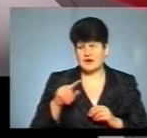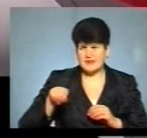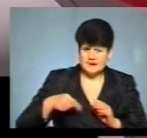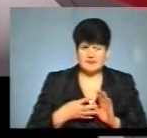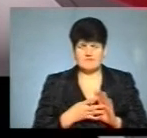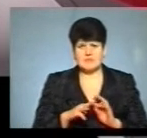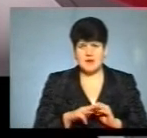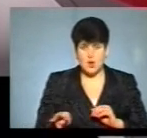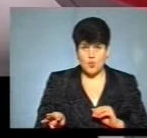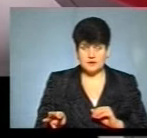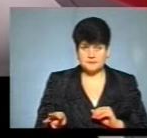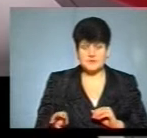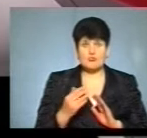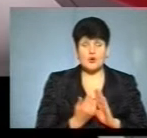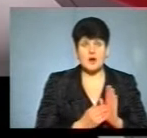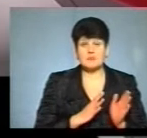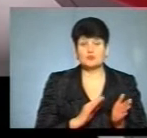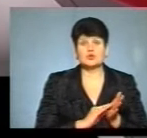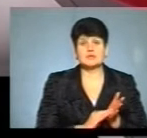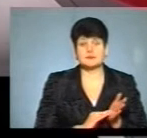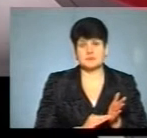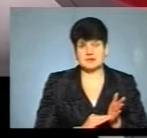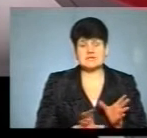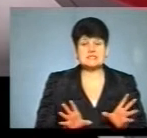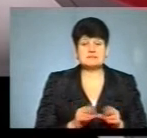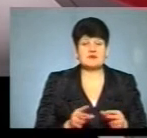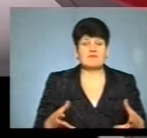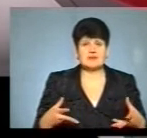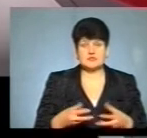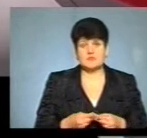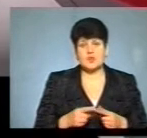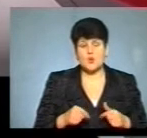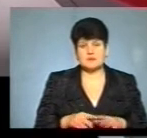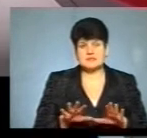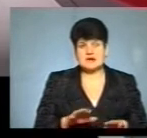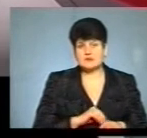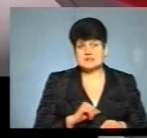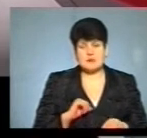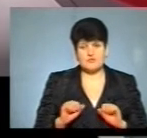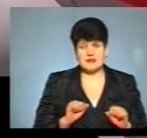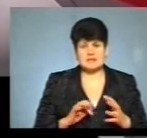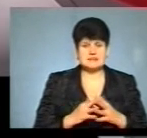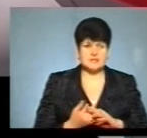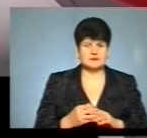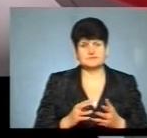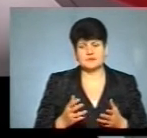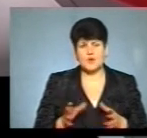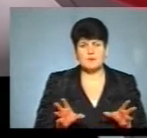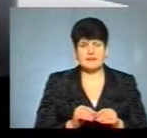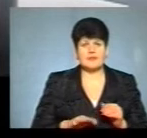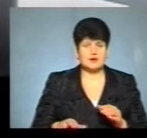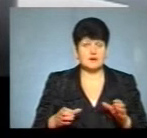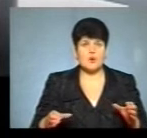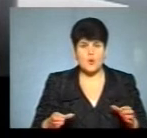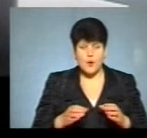мільйона, і в програмі було прописано співфінансування з органів місцевого самоврядування, там сіл, селищ, об'єднаних територіальних